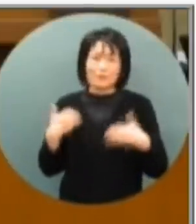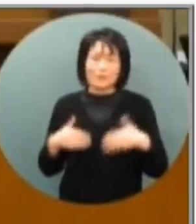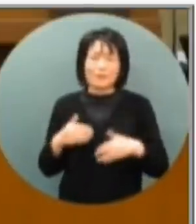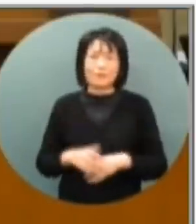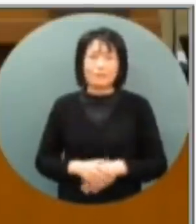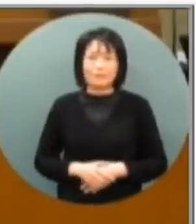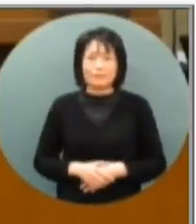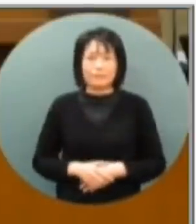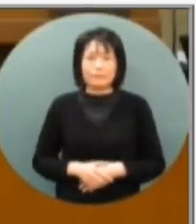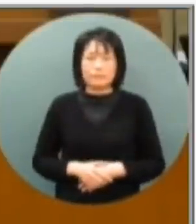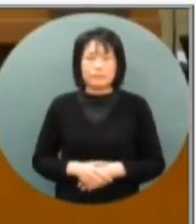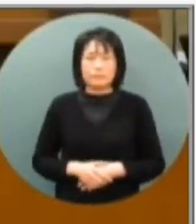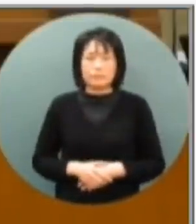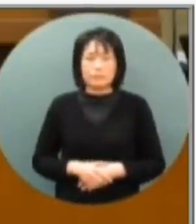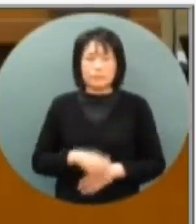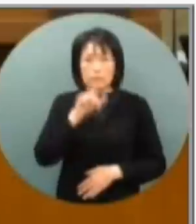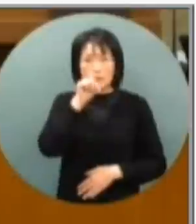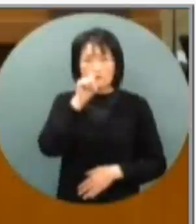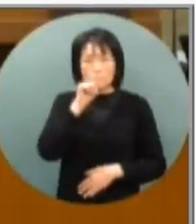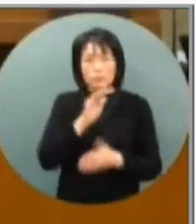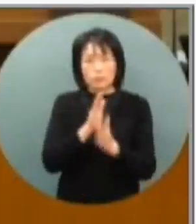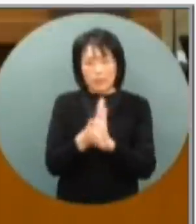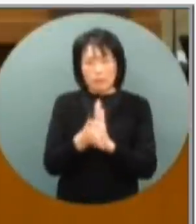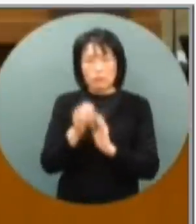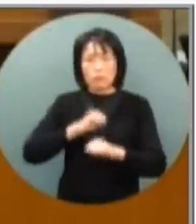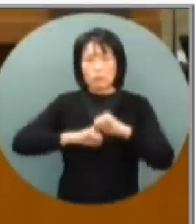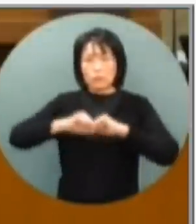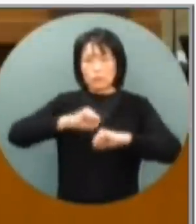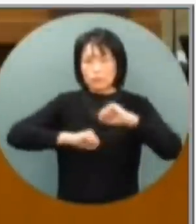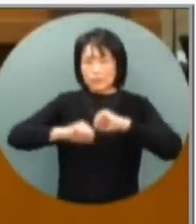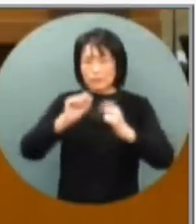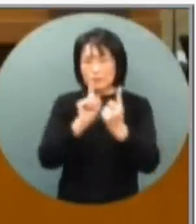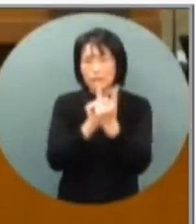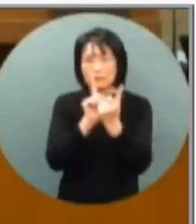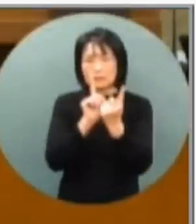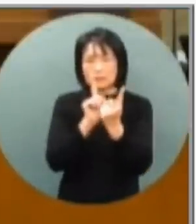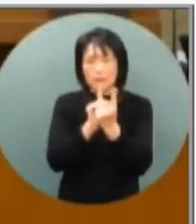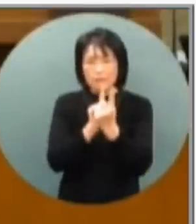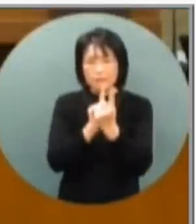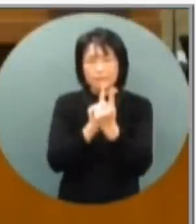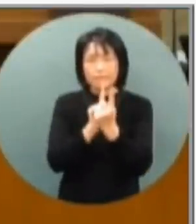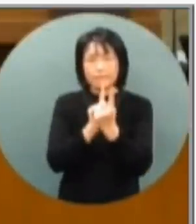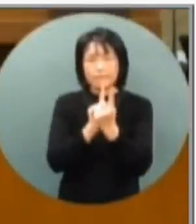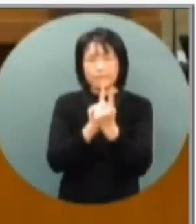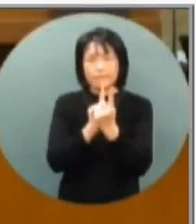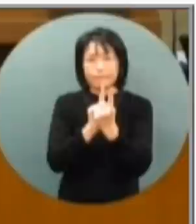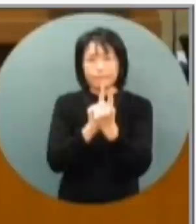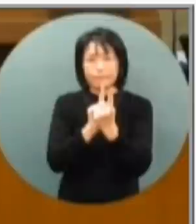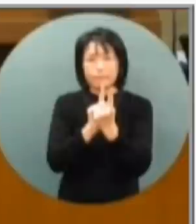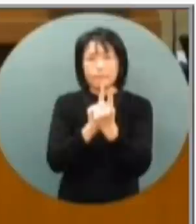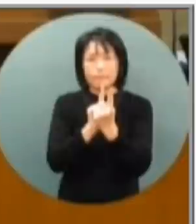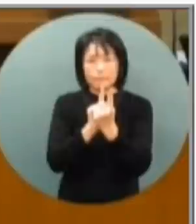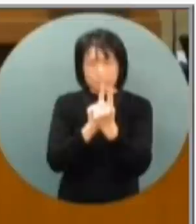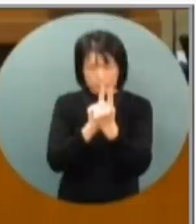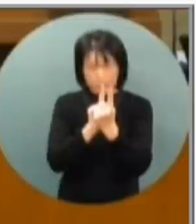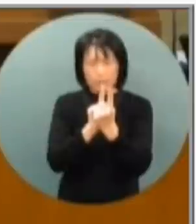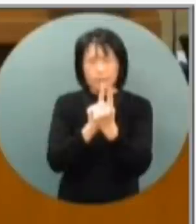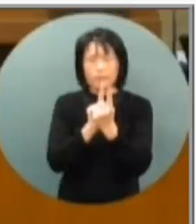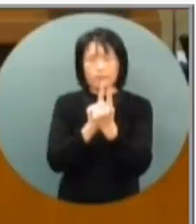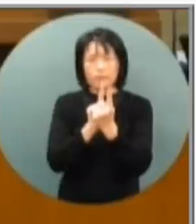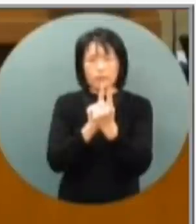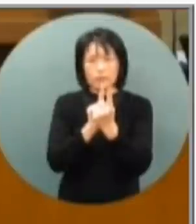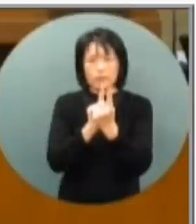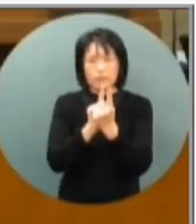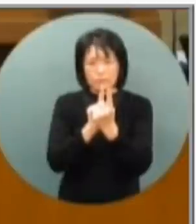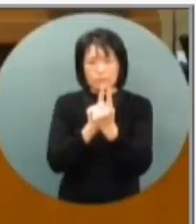ました。で鳥取県の、まあ、取り組みというものに対してですね、あの、まあまあ、正直に取り組んでますので、そのことは